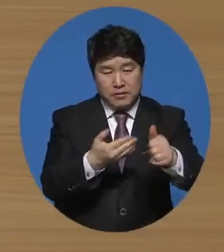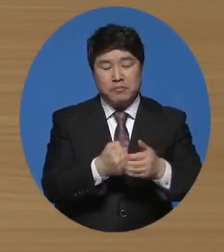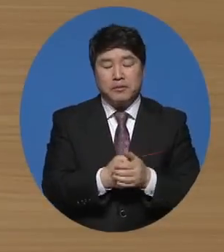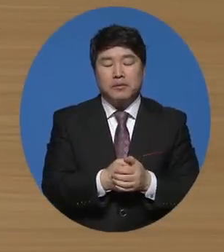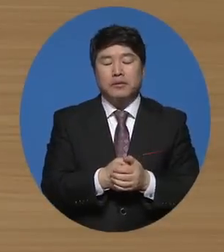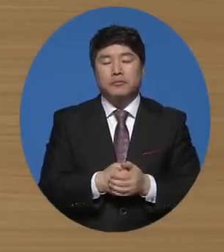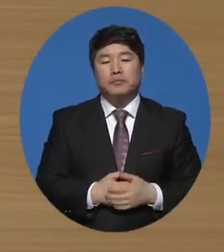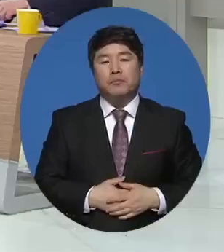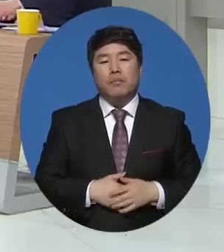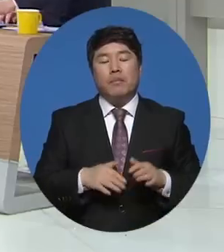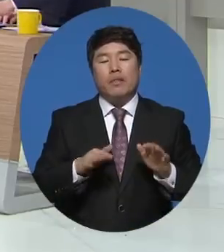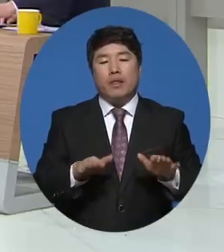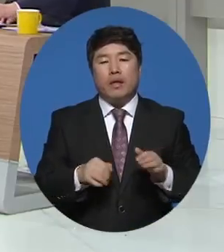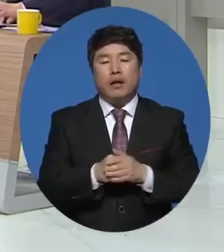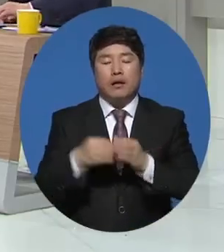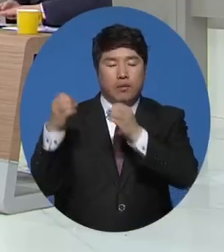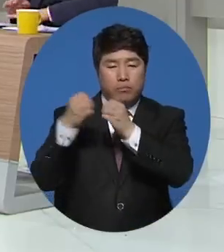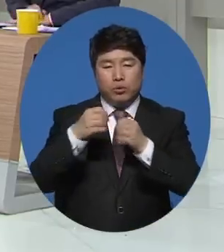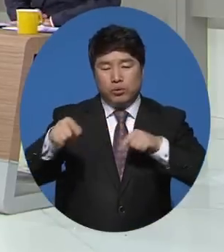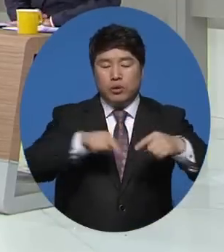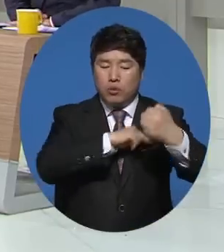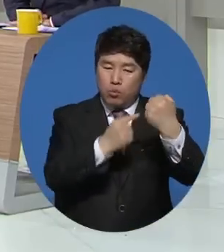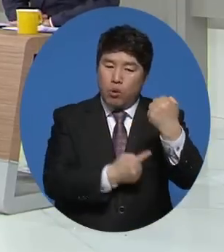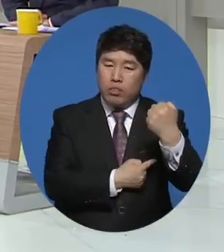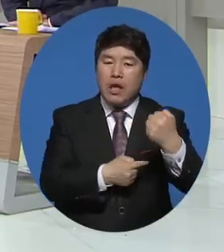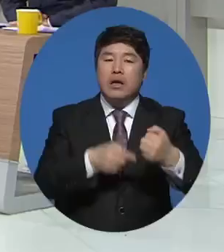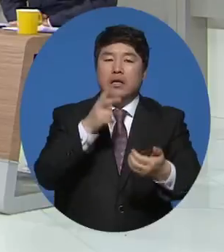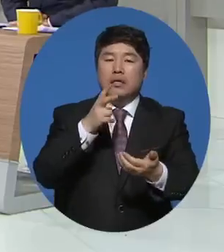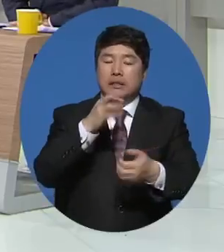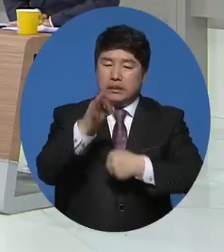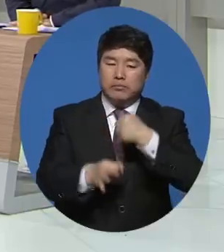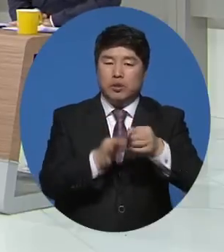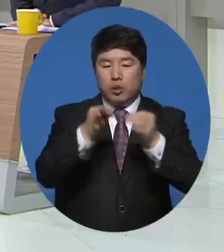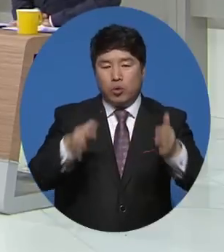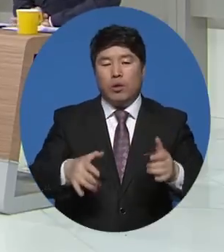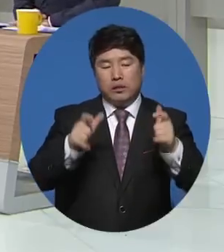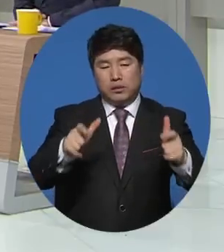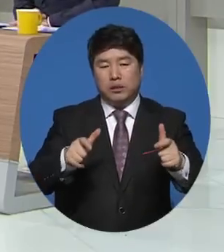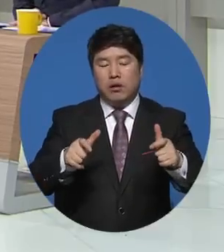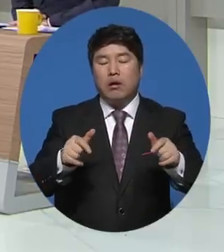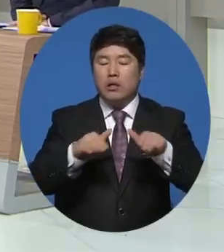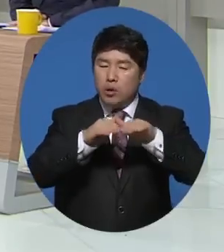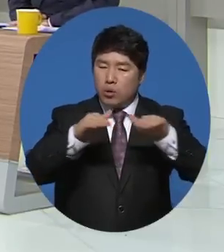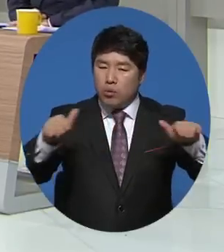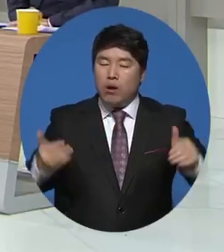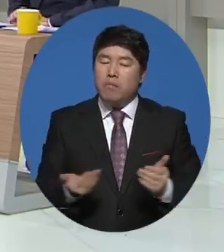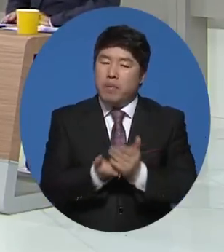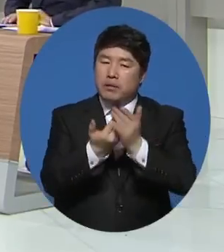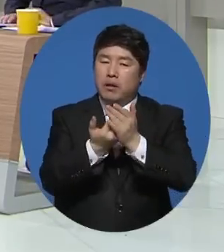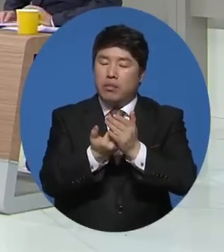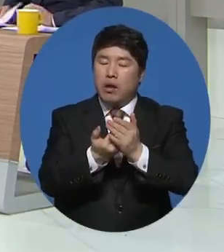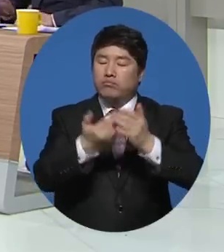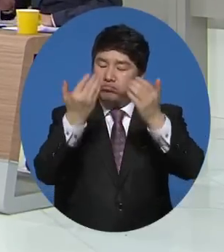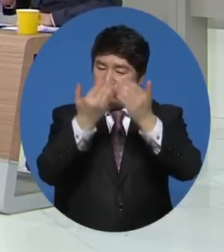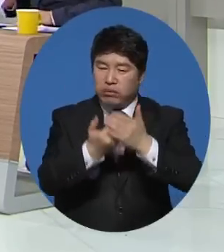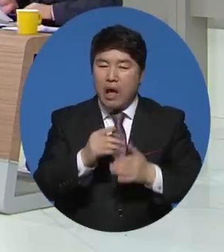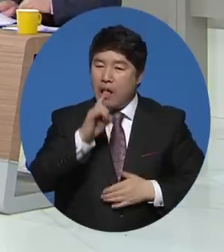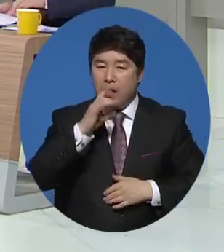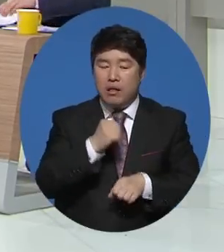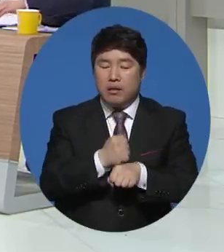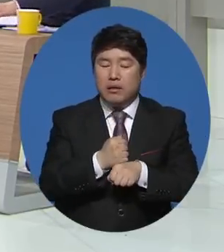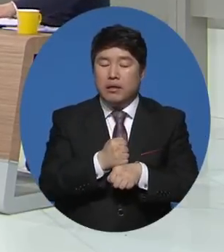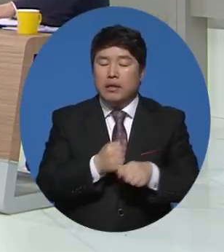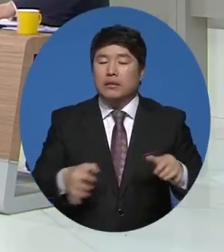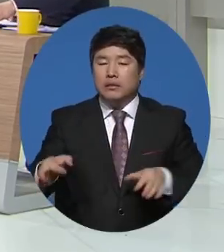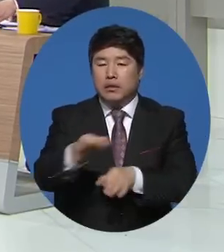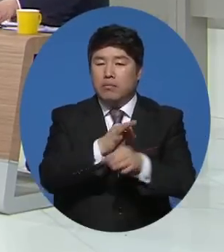후 어 보수정권 10년 동안 지역 균형발전이 대단히 후퇴하고 또 지방 분권이 위축됐다 이런